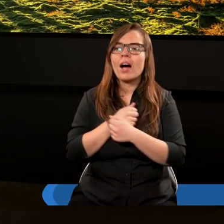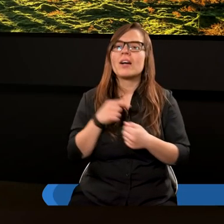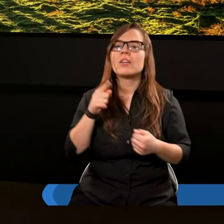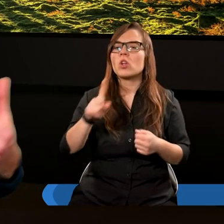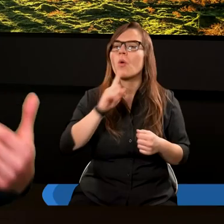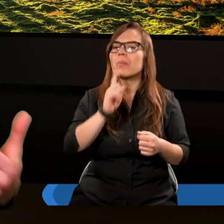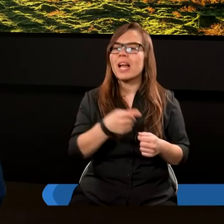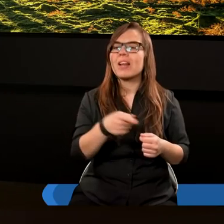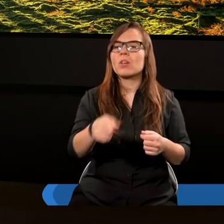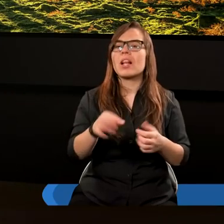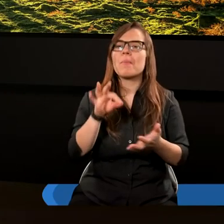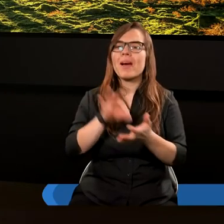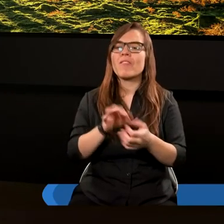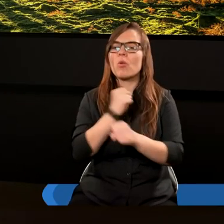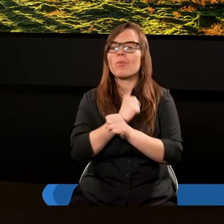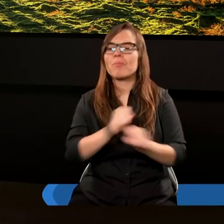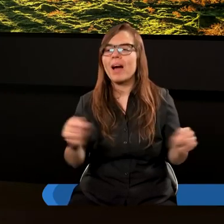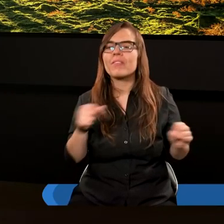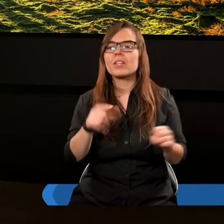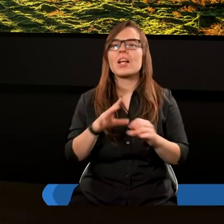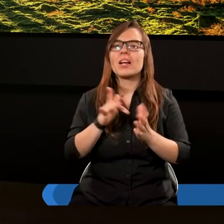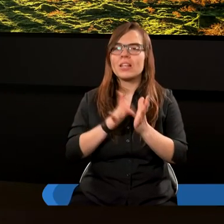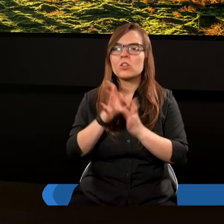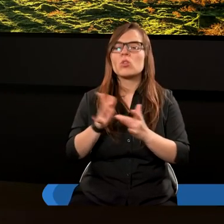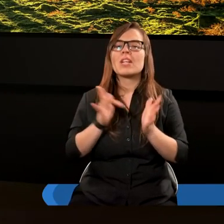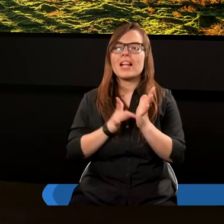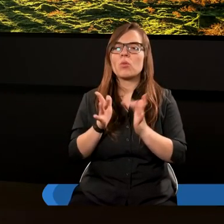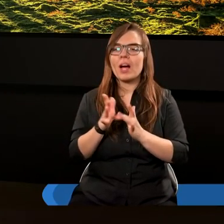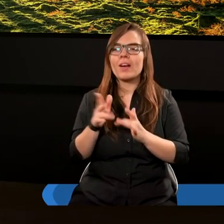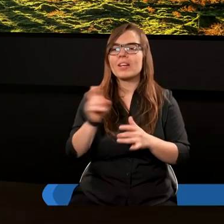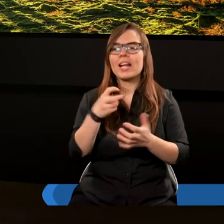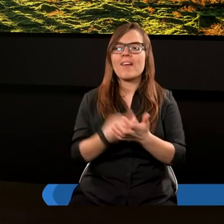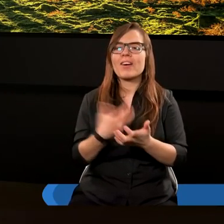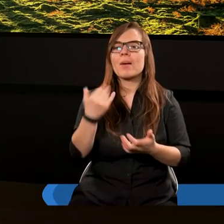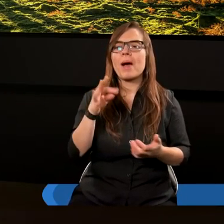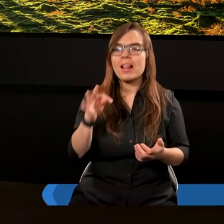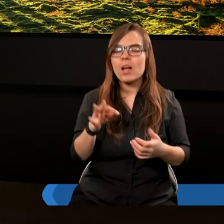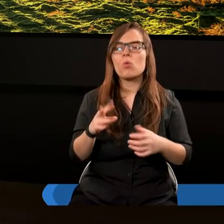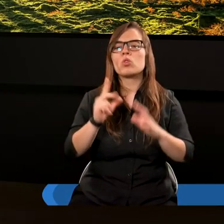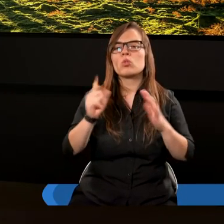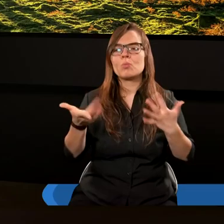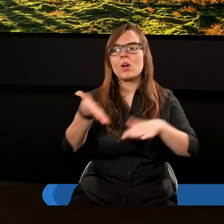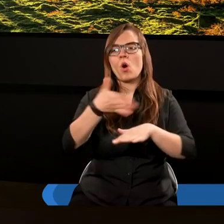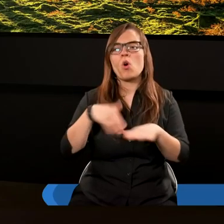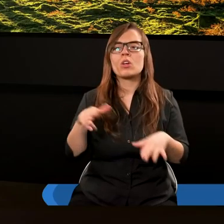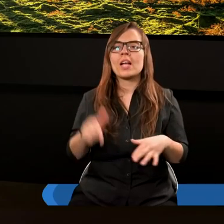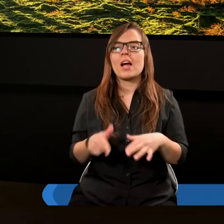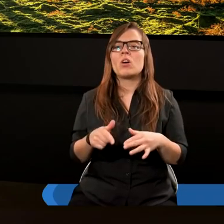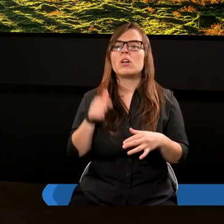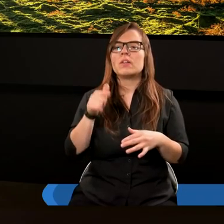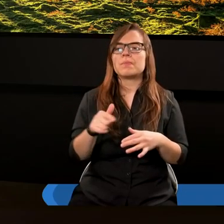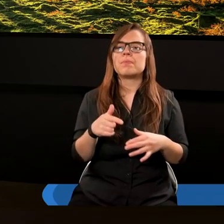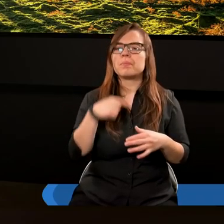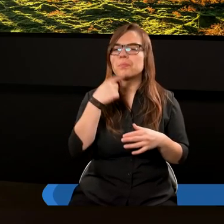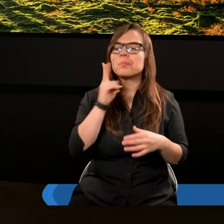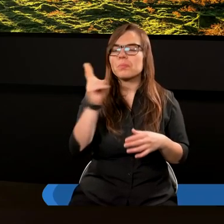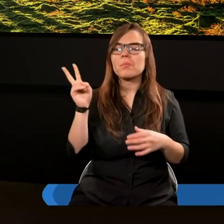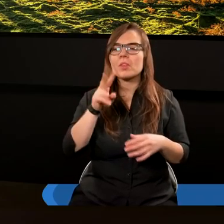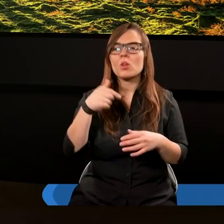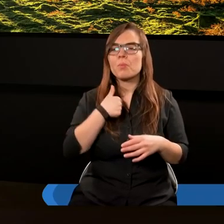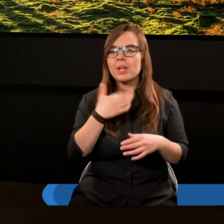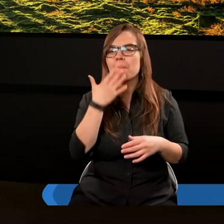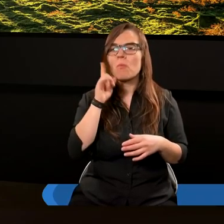przesłanie tej pewności zbawienia do tych słów Jezusa Chrystusa z Ewangelii Mateusza VII rozdziału, gdzie Jezus powiedział, nie każdy,